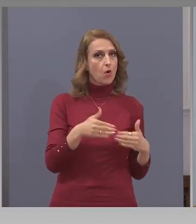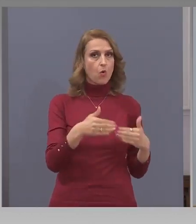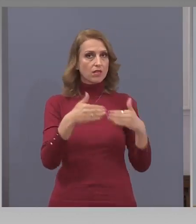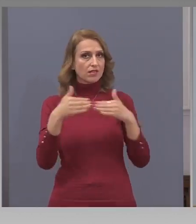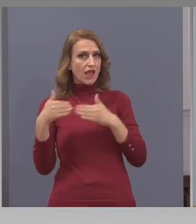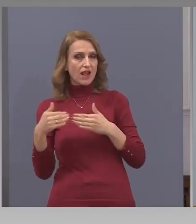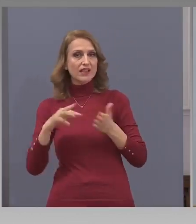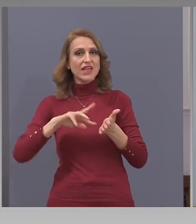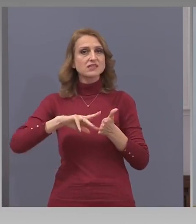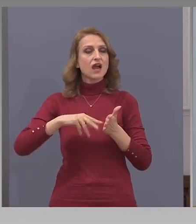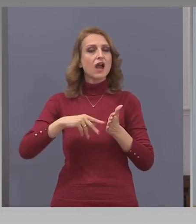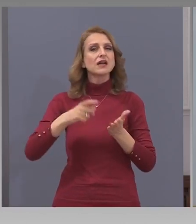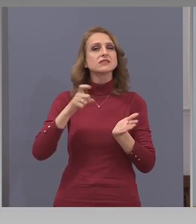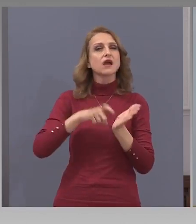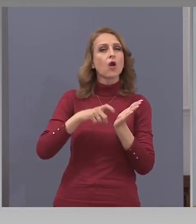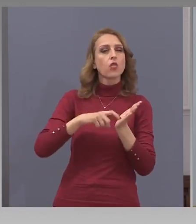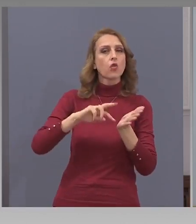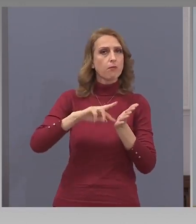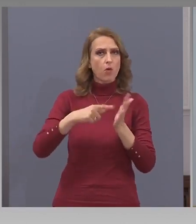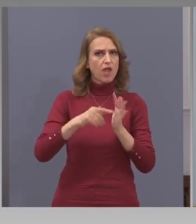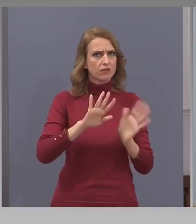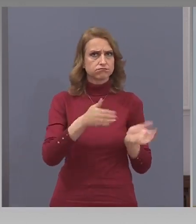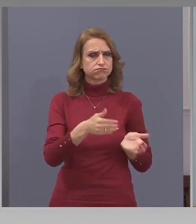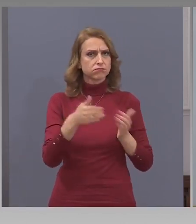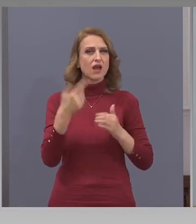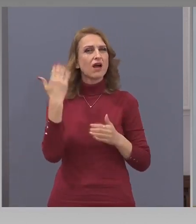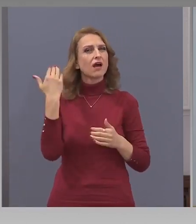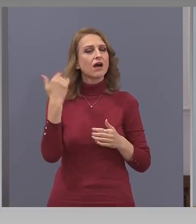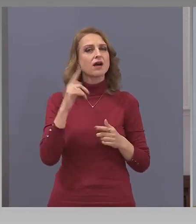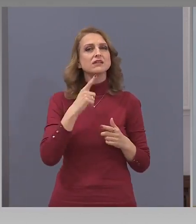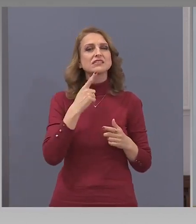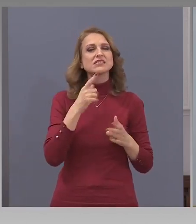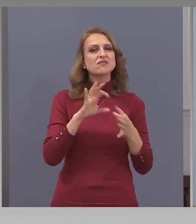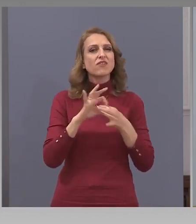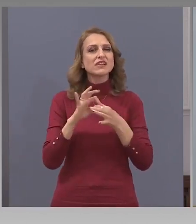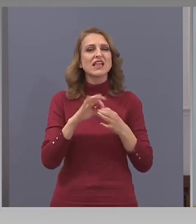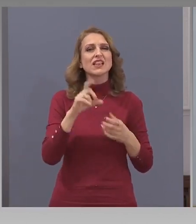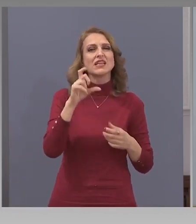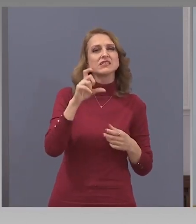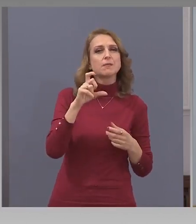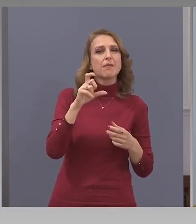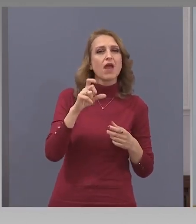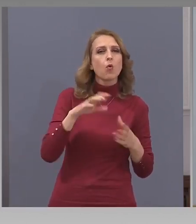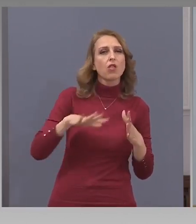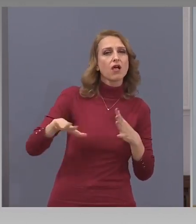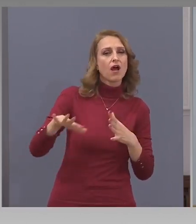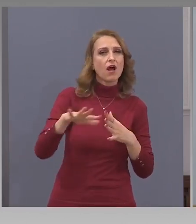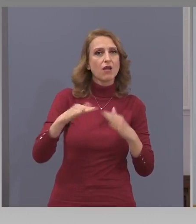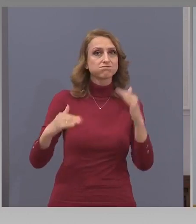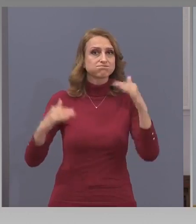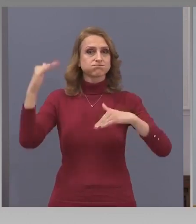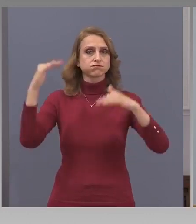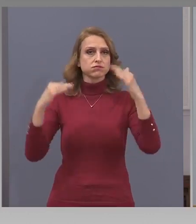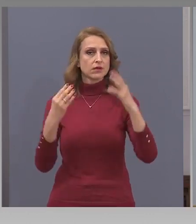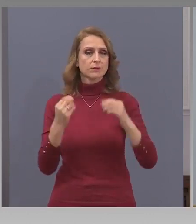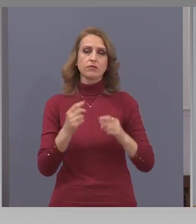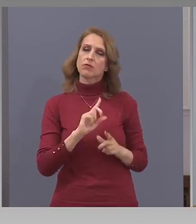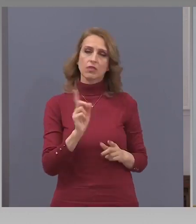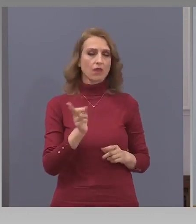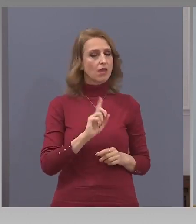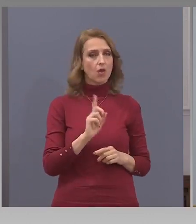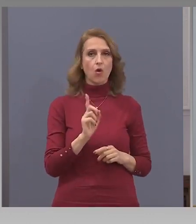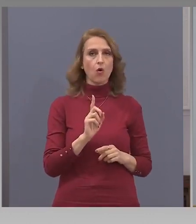законопроекта, прощавайте, оттегляте законопроекта, който е за спекулата за последните 3 месеца и 20% на цената? Не го